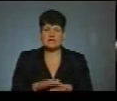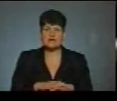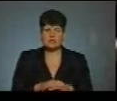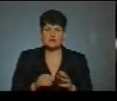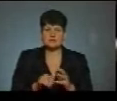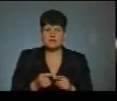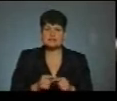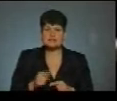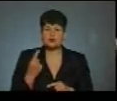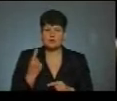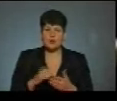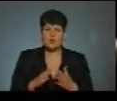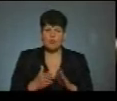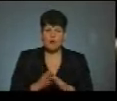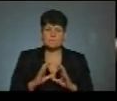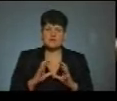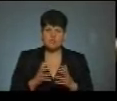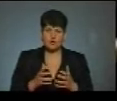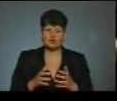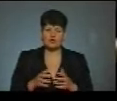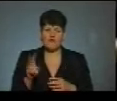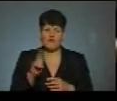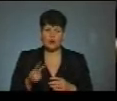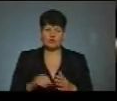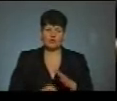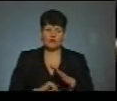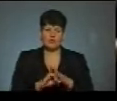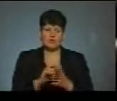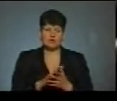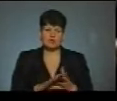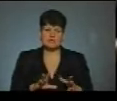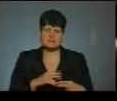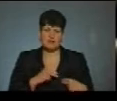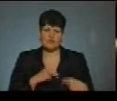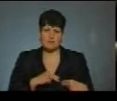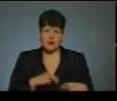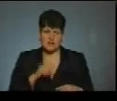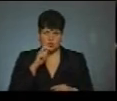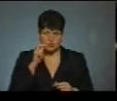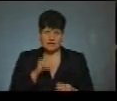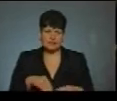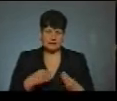одна із умов Міжнародного валютного фонду для продовження співпраці з Україною і надання нового траншу